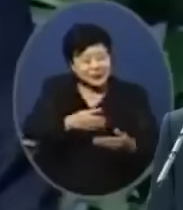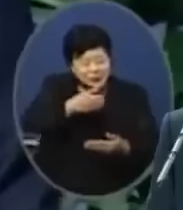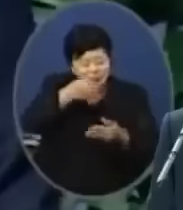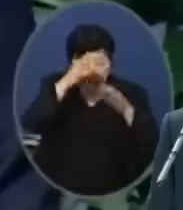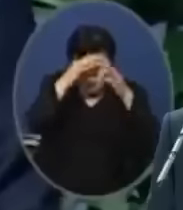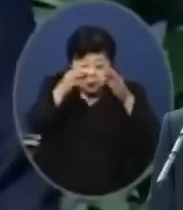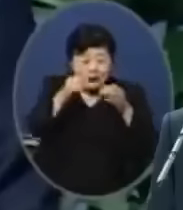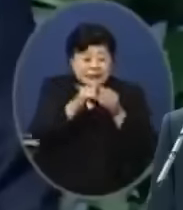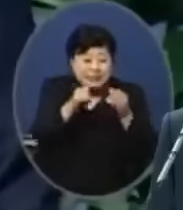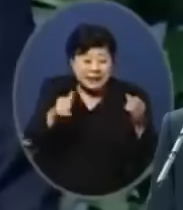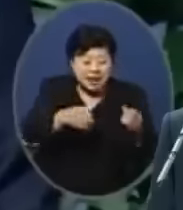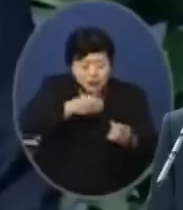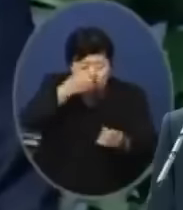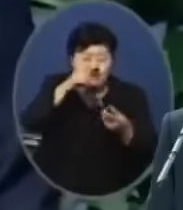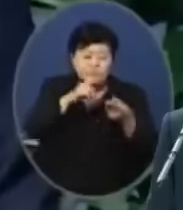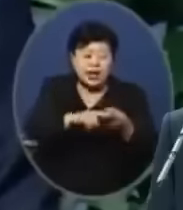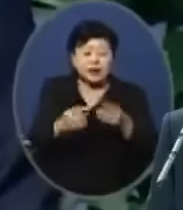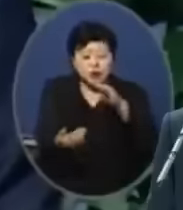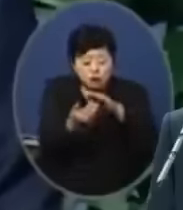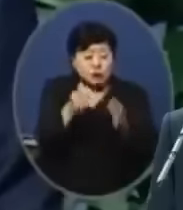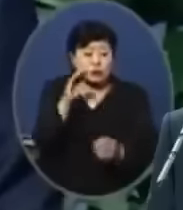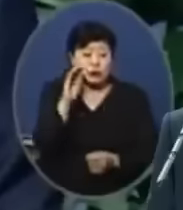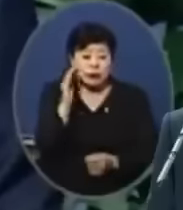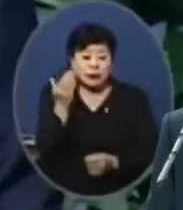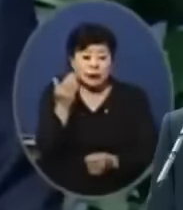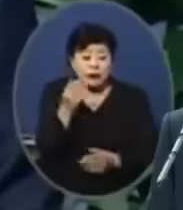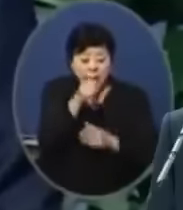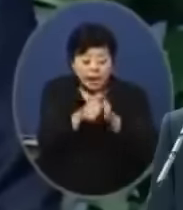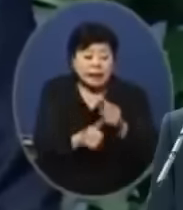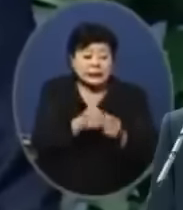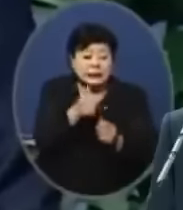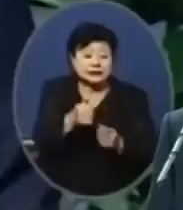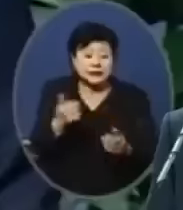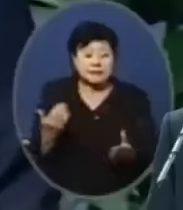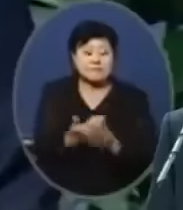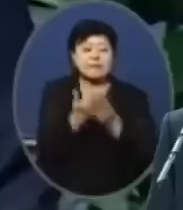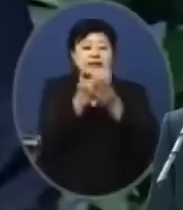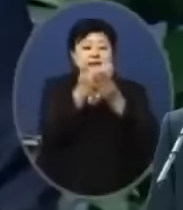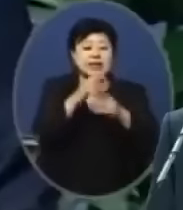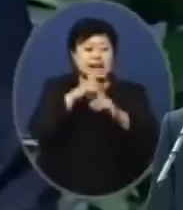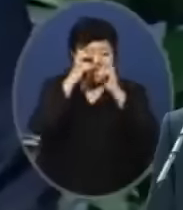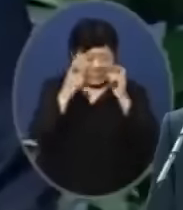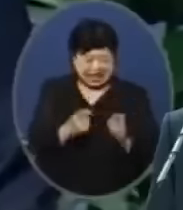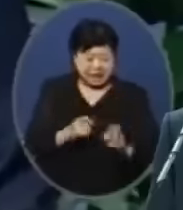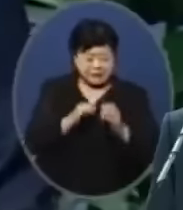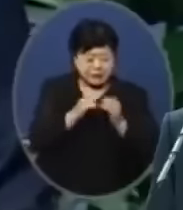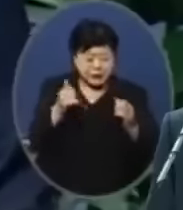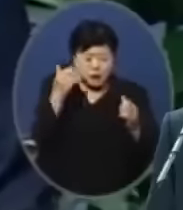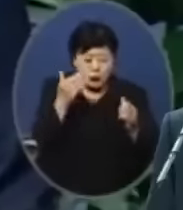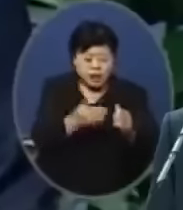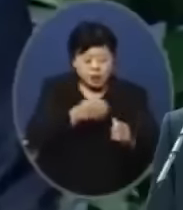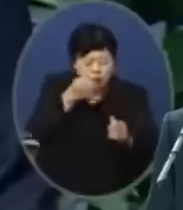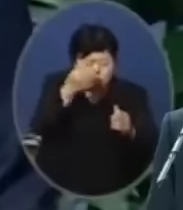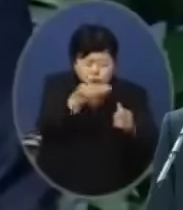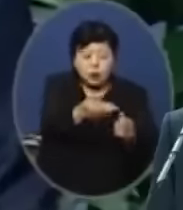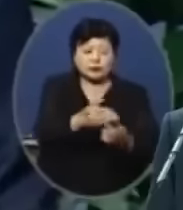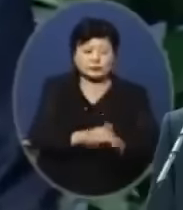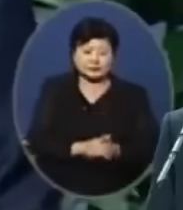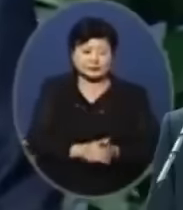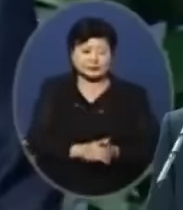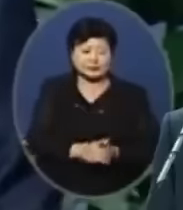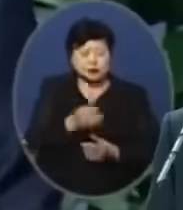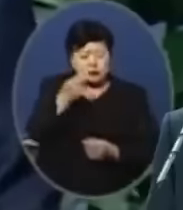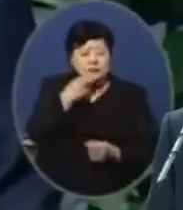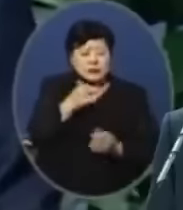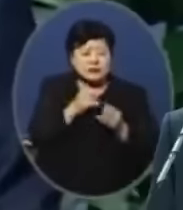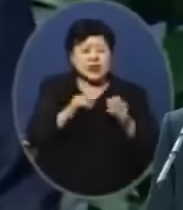바라보는 사람은 그 꿈대로 되는 것입니다. 하나님은 발전하는 개인이나 민족에게는 꿈을 주시는 것입니다.